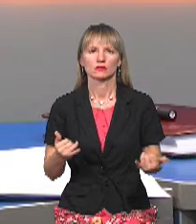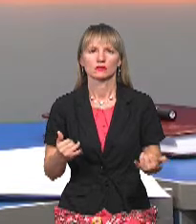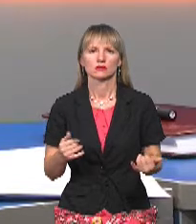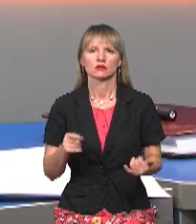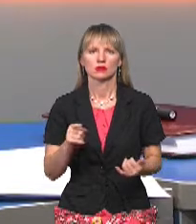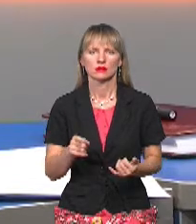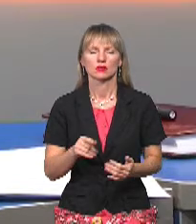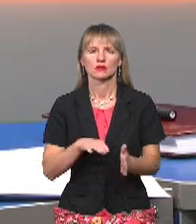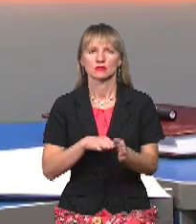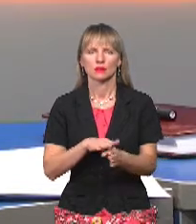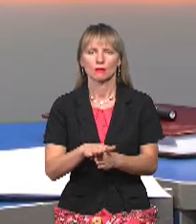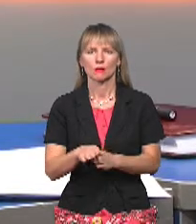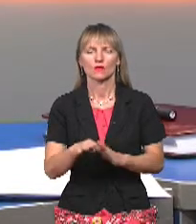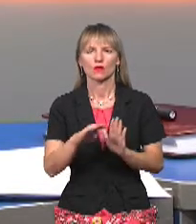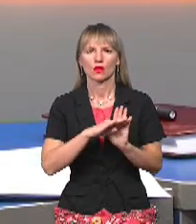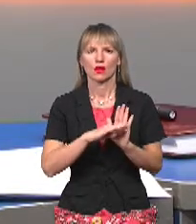вона заповнює анкету